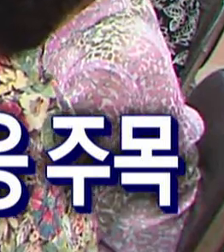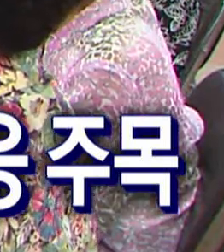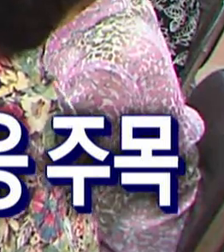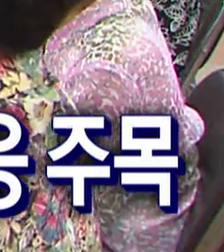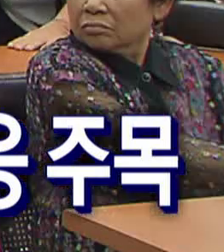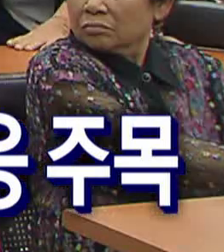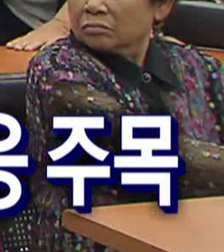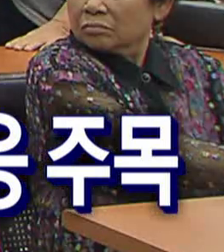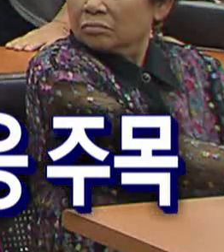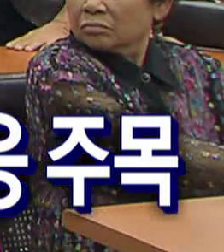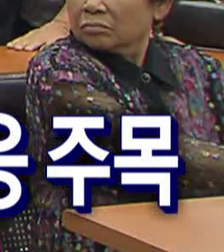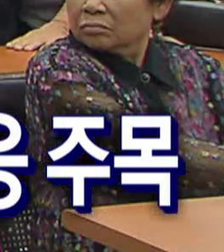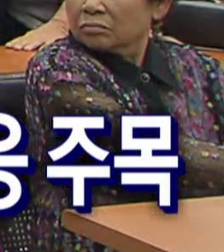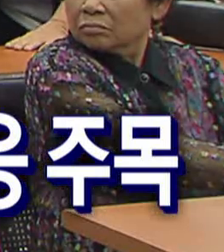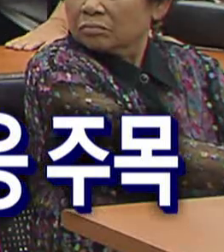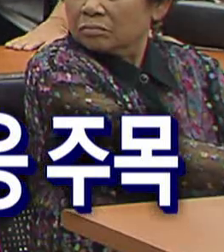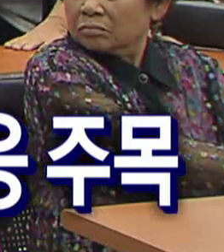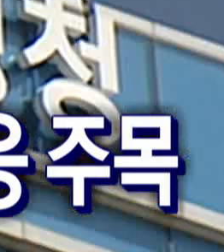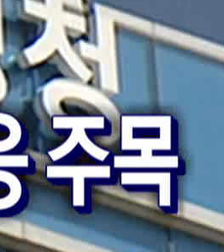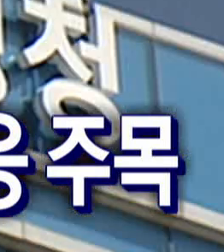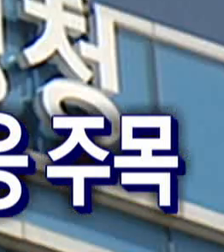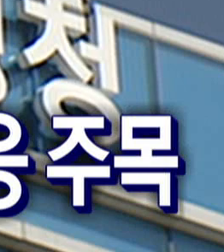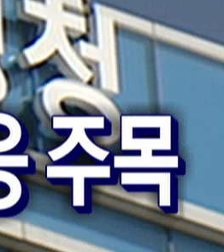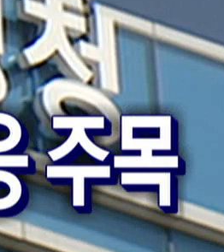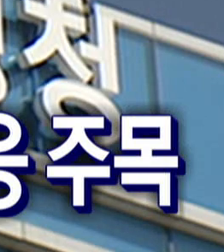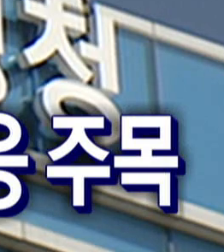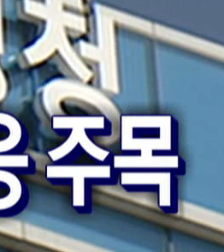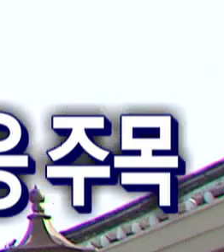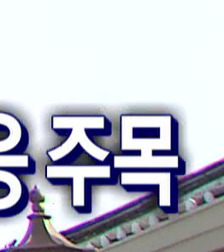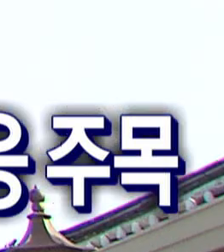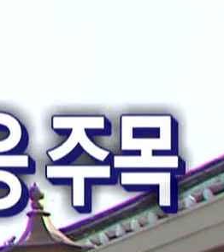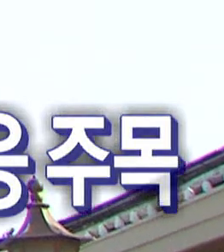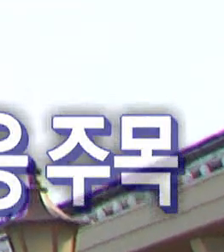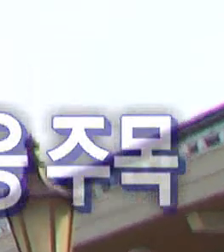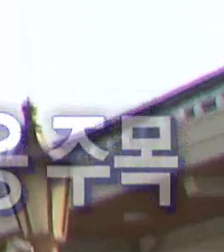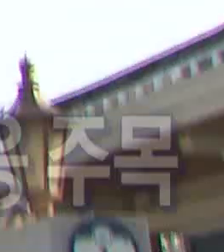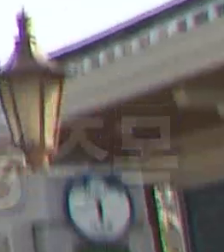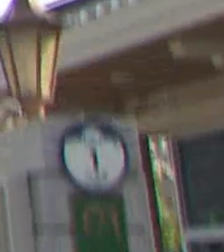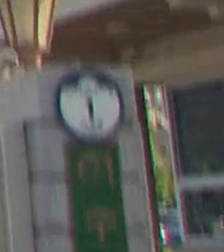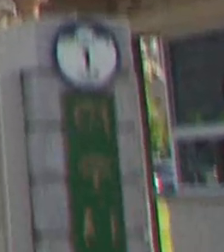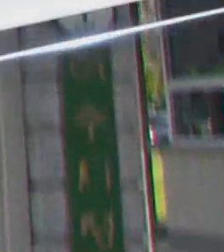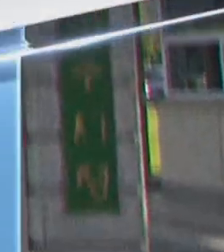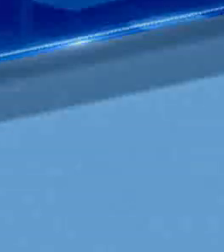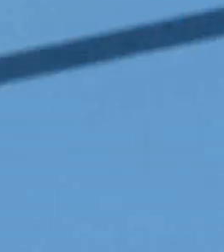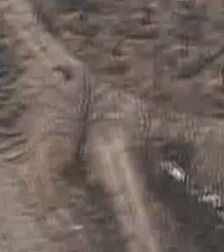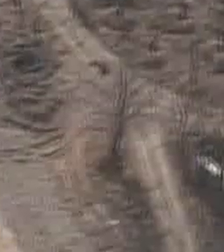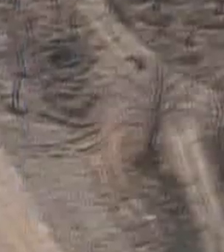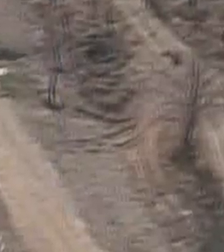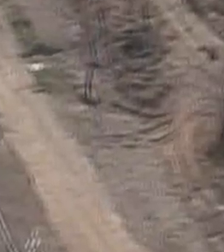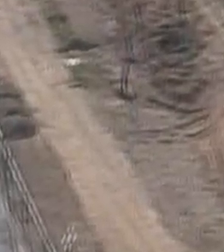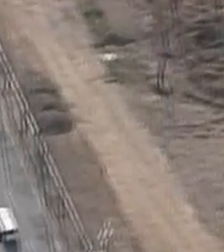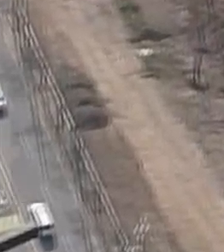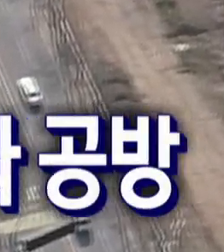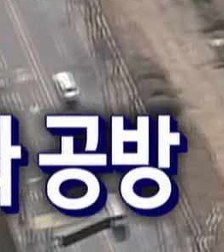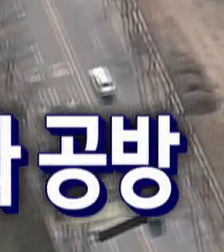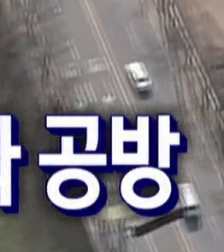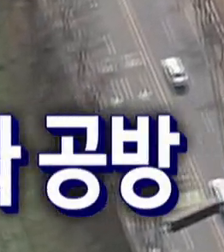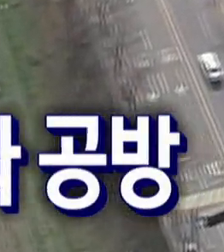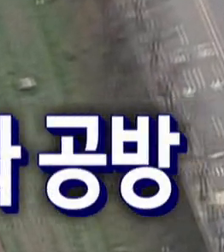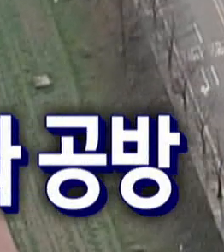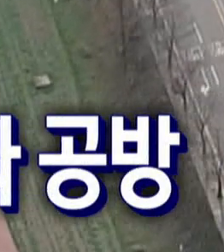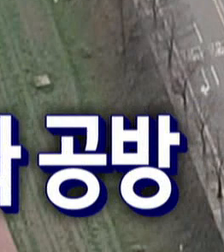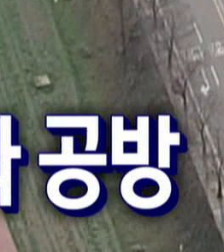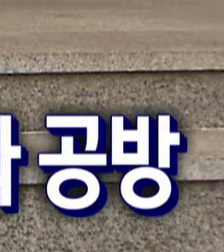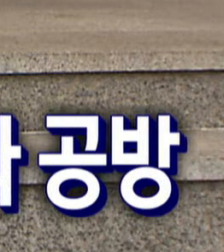투자자와 극심한 반발 민원 사이에서 환경당국과 지자체의 대응이 주목됩니다. 공사가